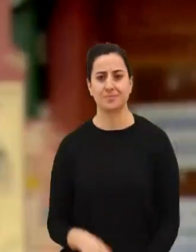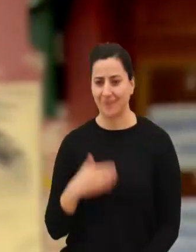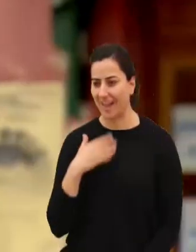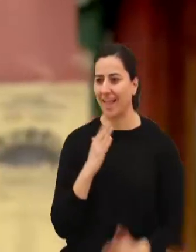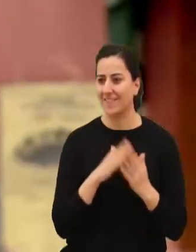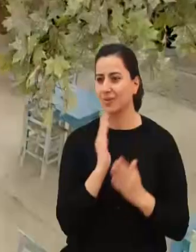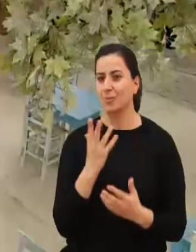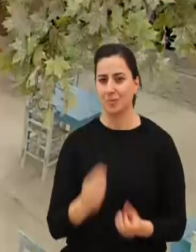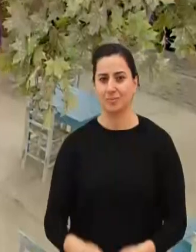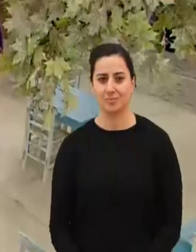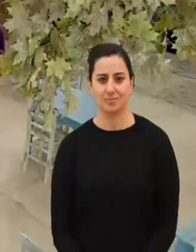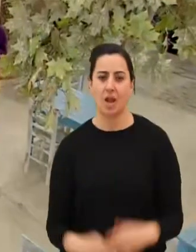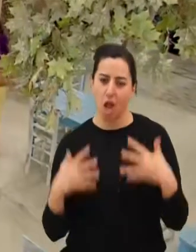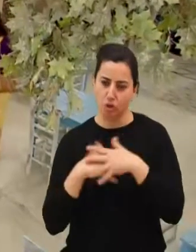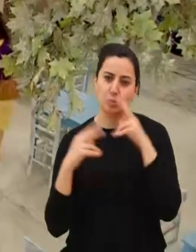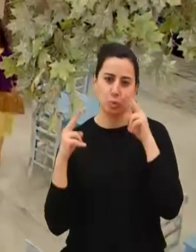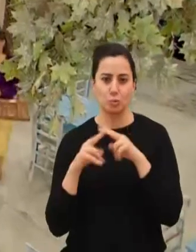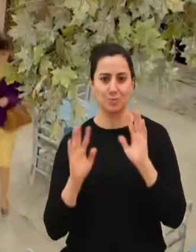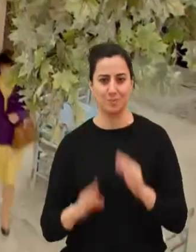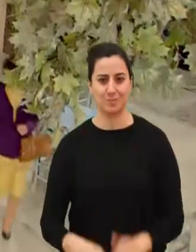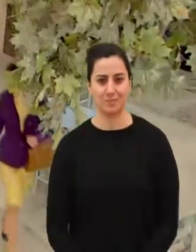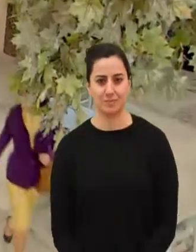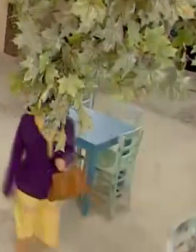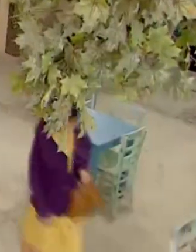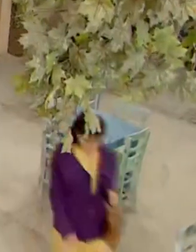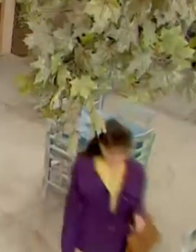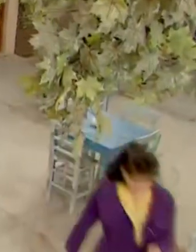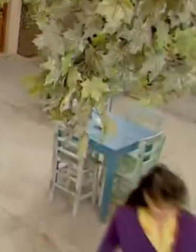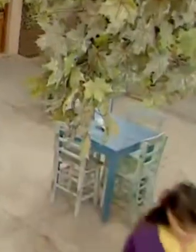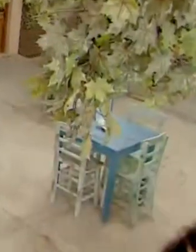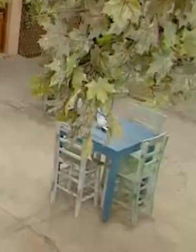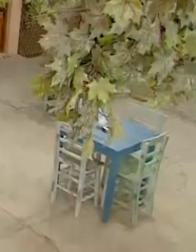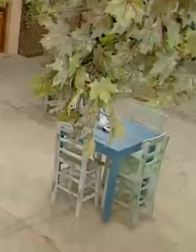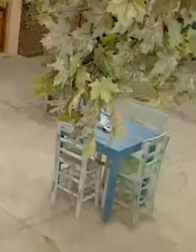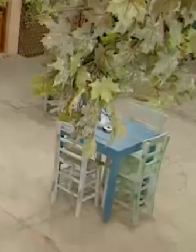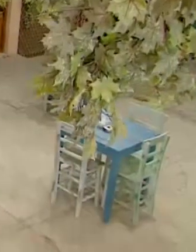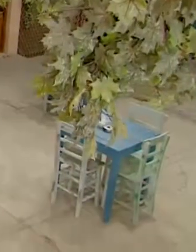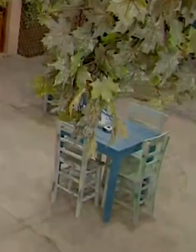Ben bekliyorum. Hadi hadi yürü. Tamam. Akşama tamam. Görüşeceğiz. Hadi bakayım. Tamam. Hadi.